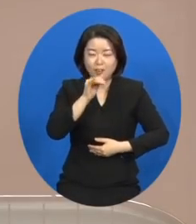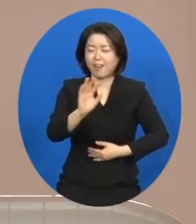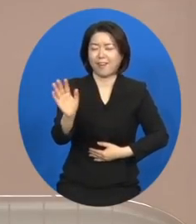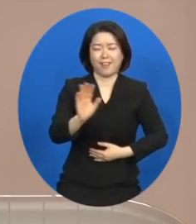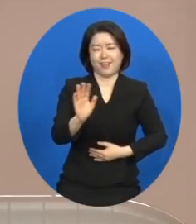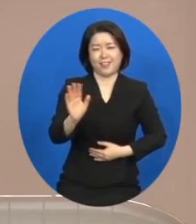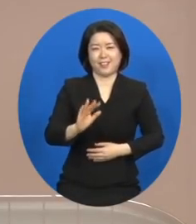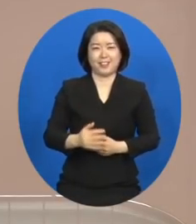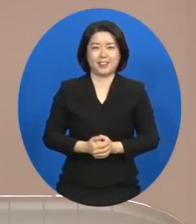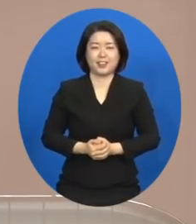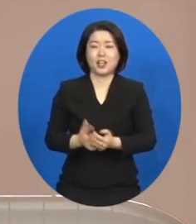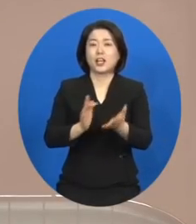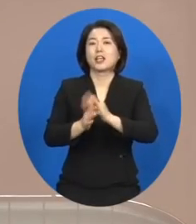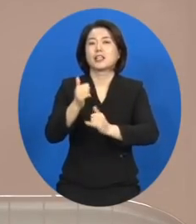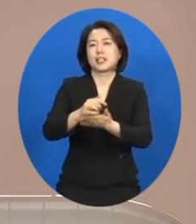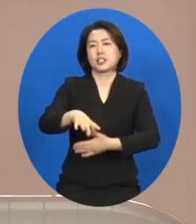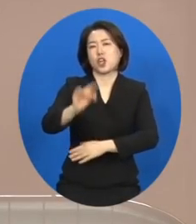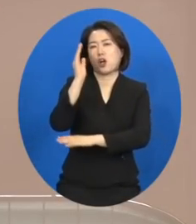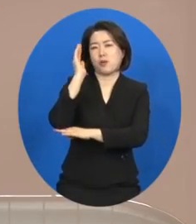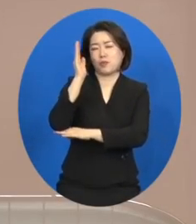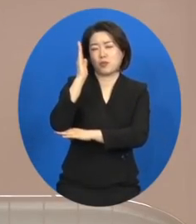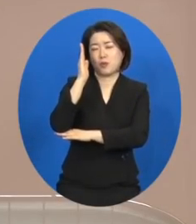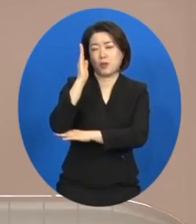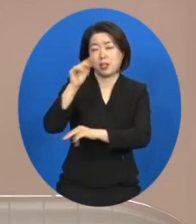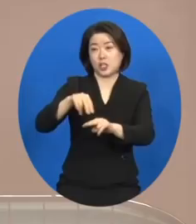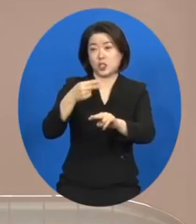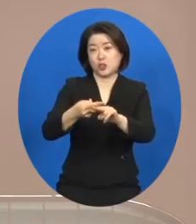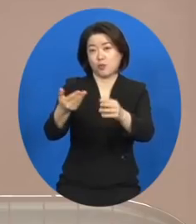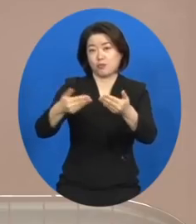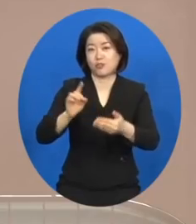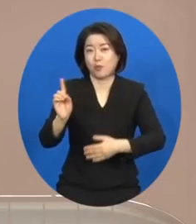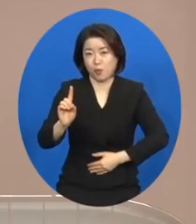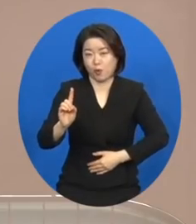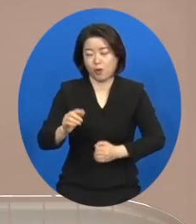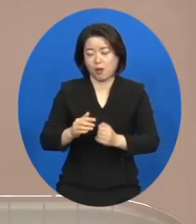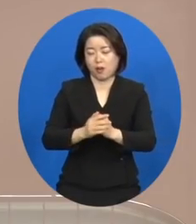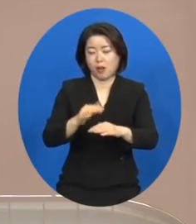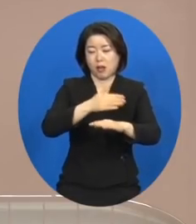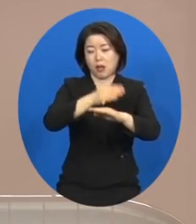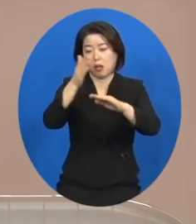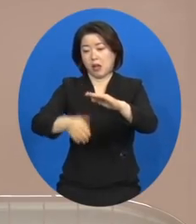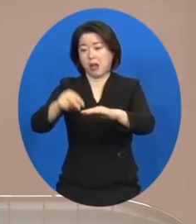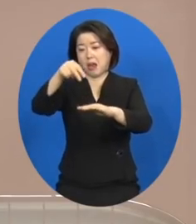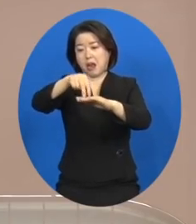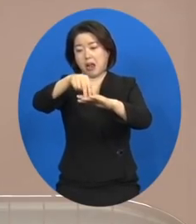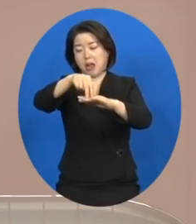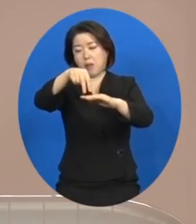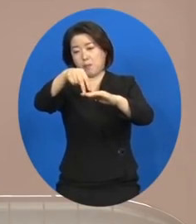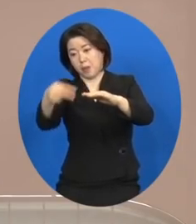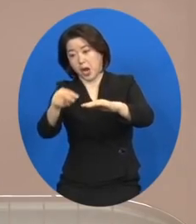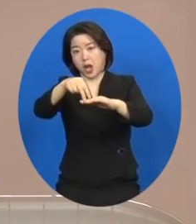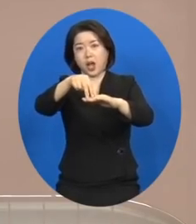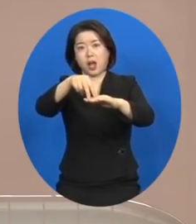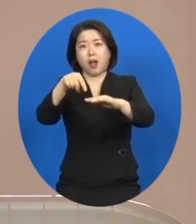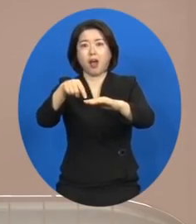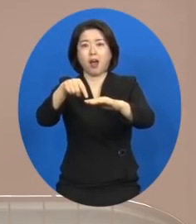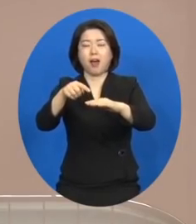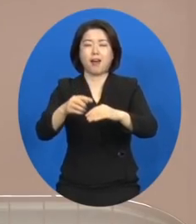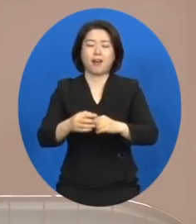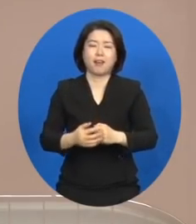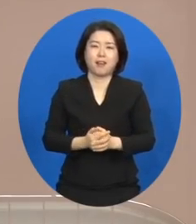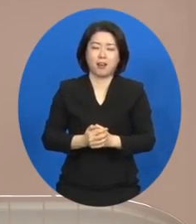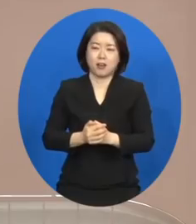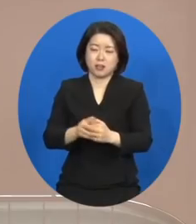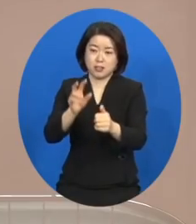않았어요. 예수님이 첫 설교에 대한 선물은 무엇이었냐면 바로 낭떠러지였습니다. 그러니까 배척 정도가 아니라